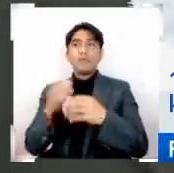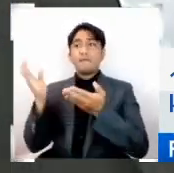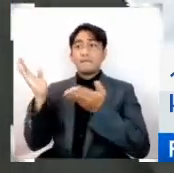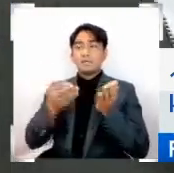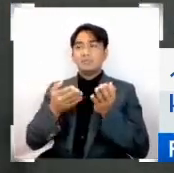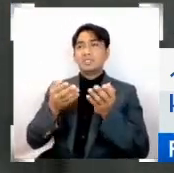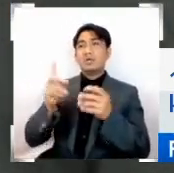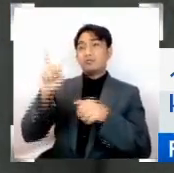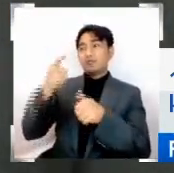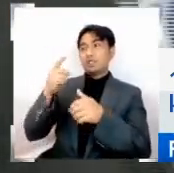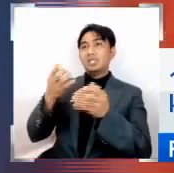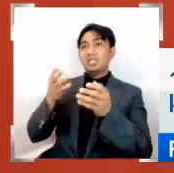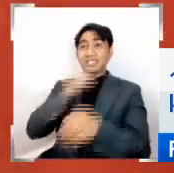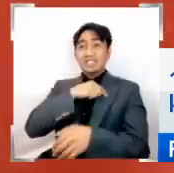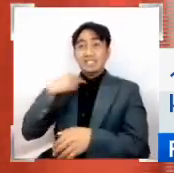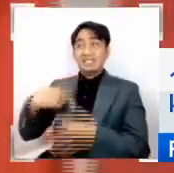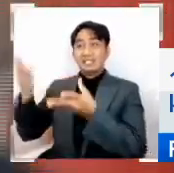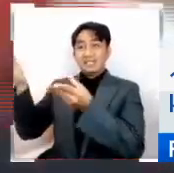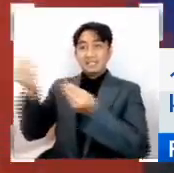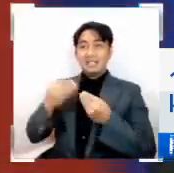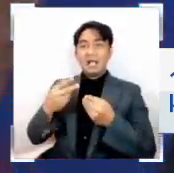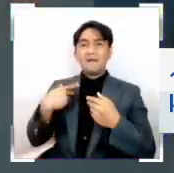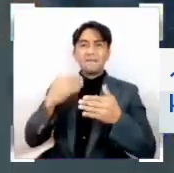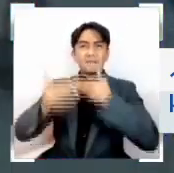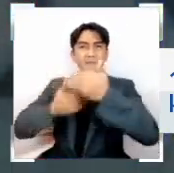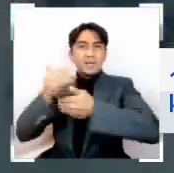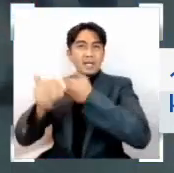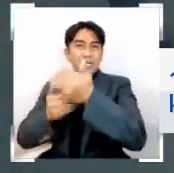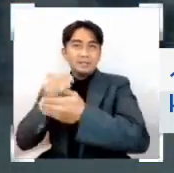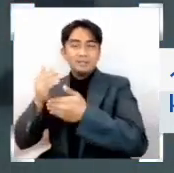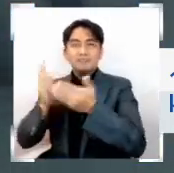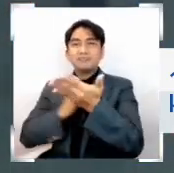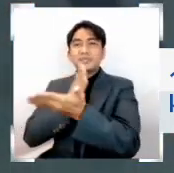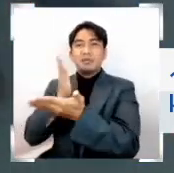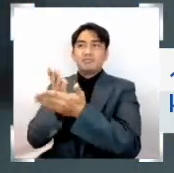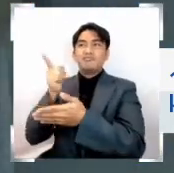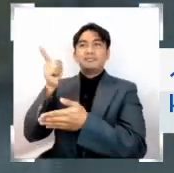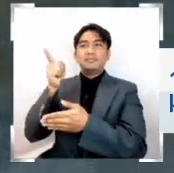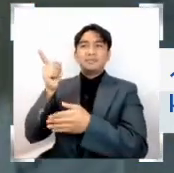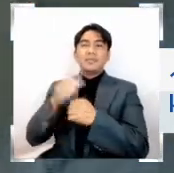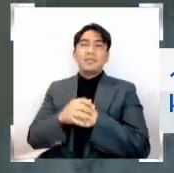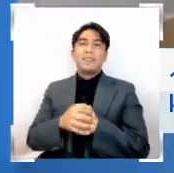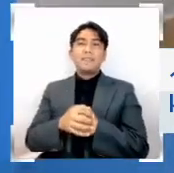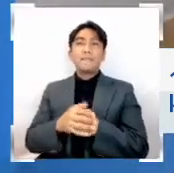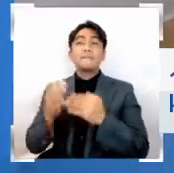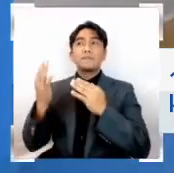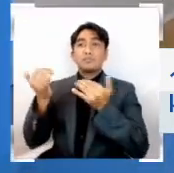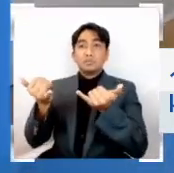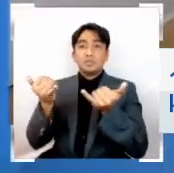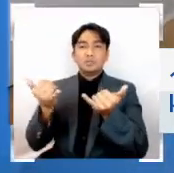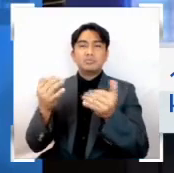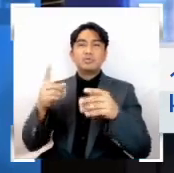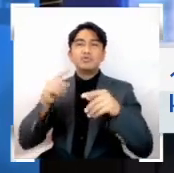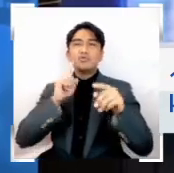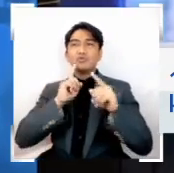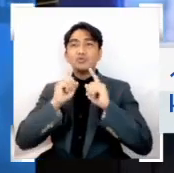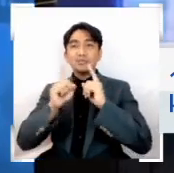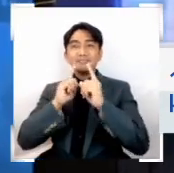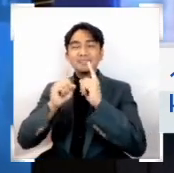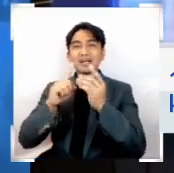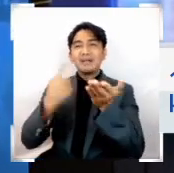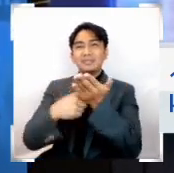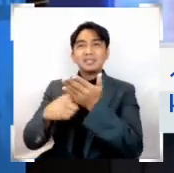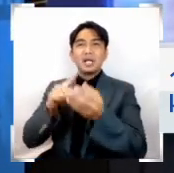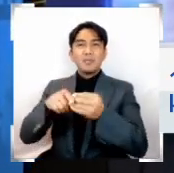noong mga panahong dinidevelop pa lamang ang COVID vaccine. Ngayon na pag-usapan din ang bakuna ng Russia sa pag-uusap naman nila ni Russian